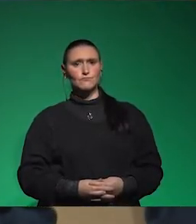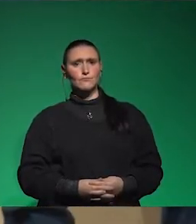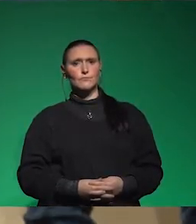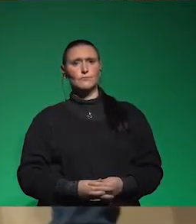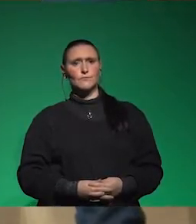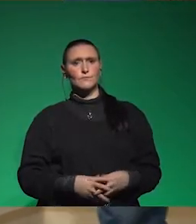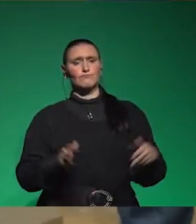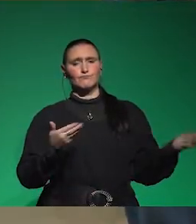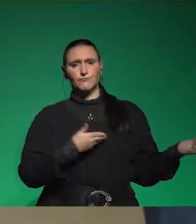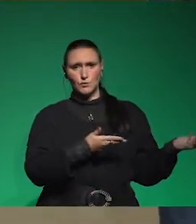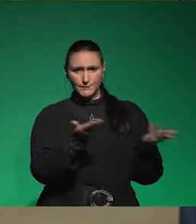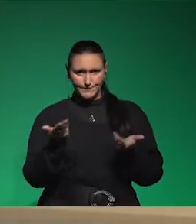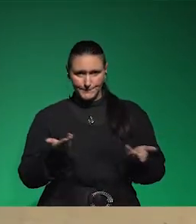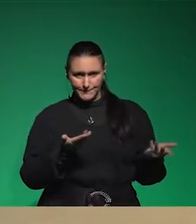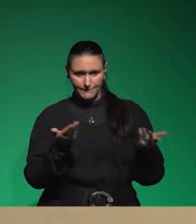Guten Tag